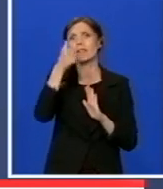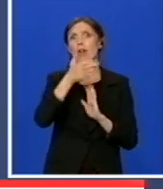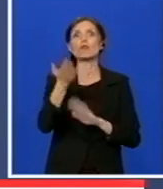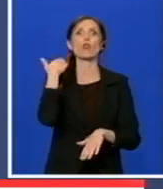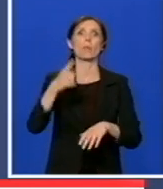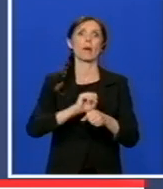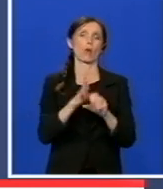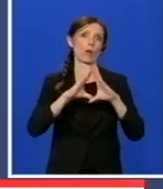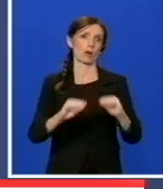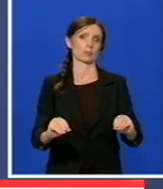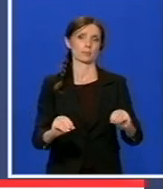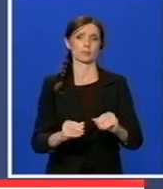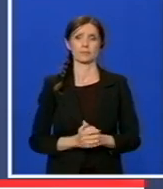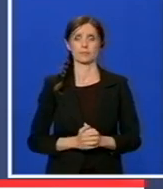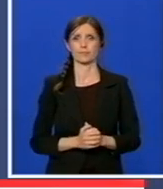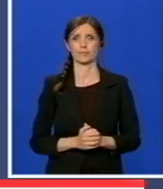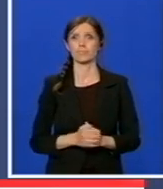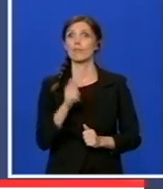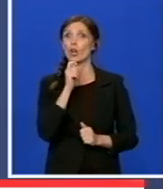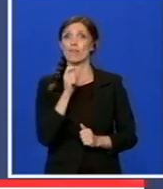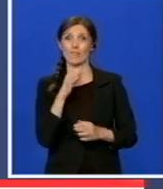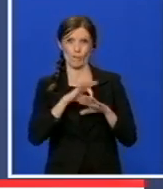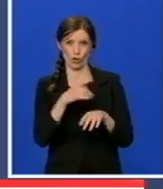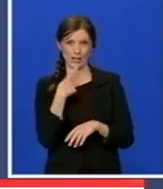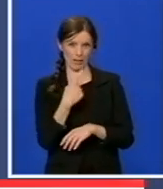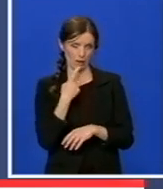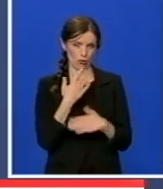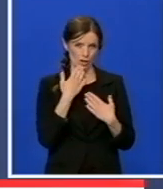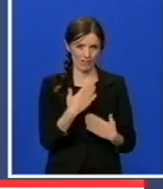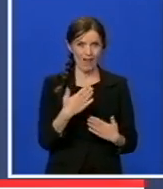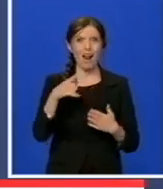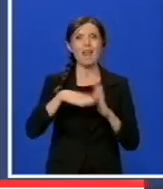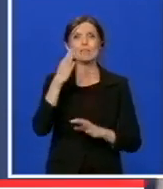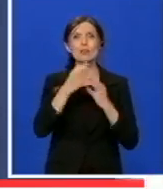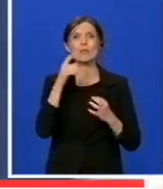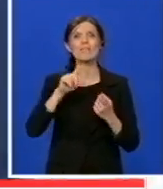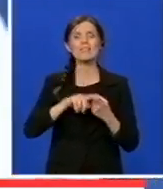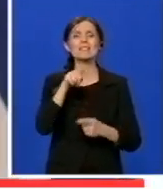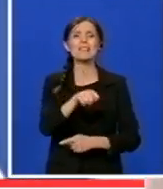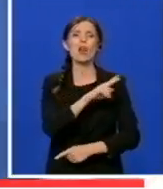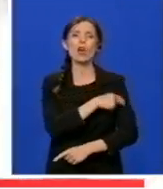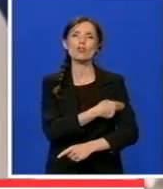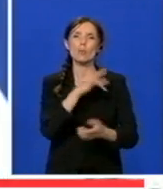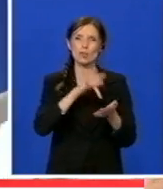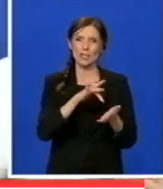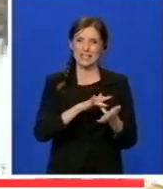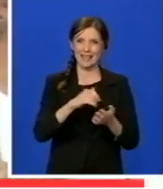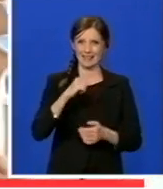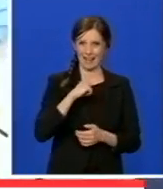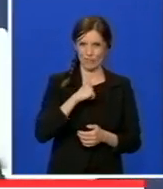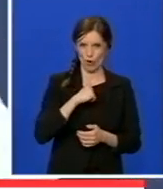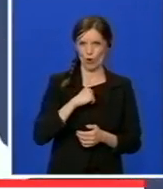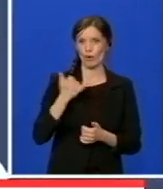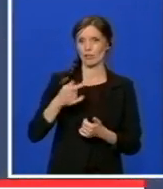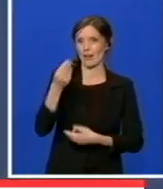ugasi. Hvala vam. Više informacija o stanju u Kliničko-bolničkom centru Vojvodina će nam reći profesor dr. Edita